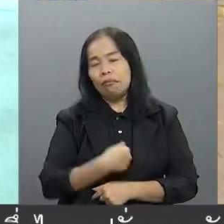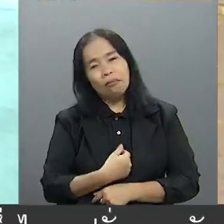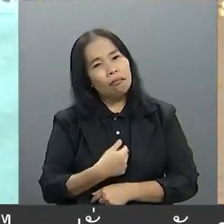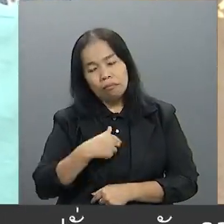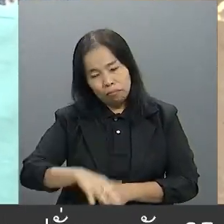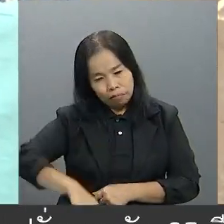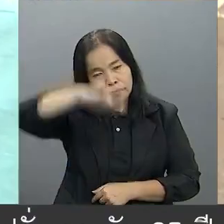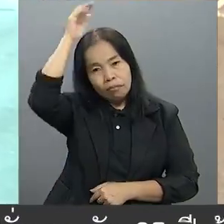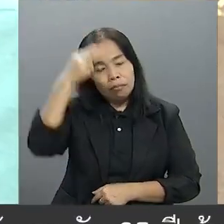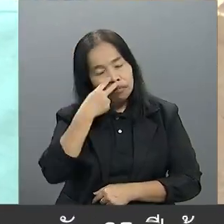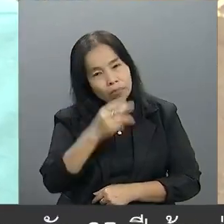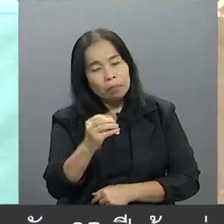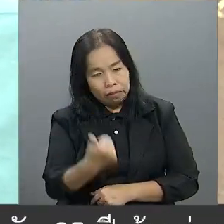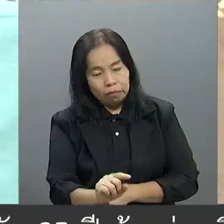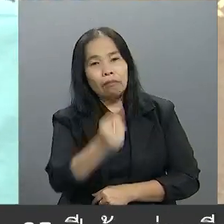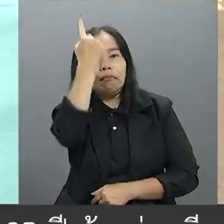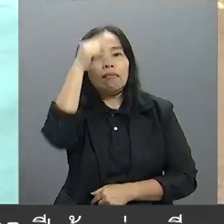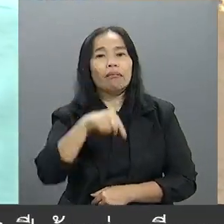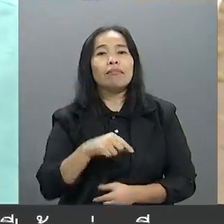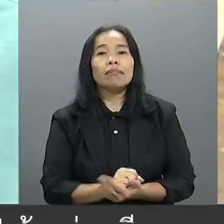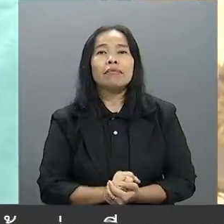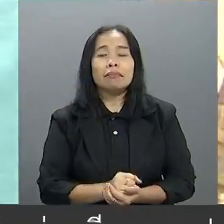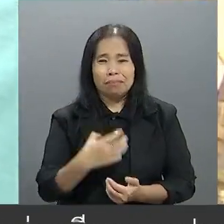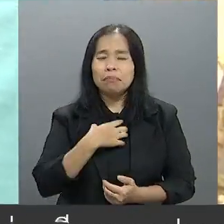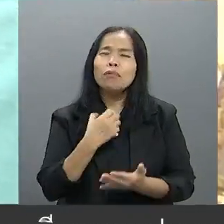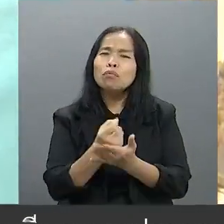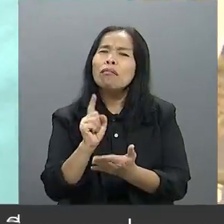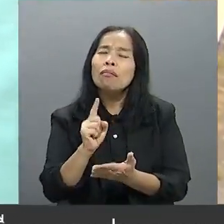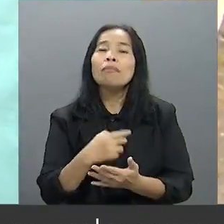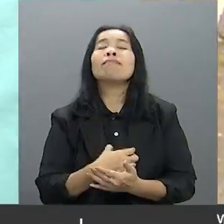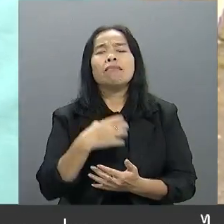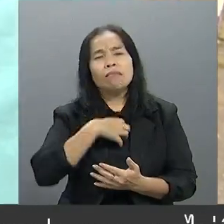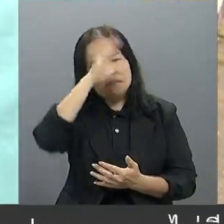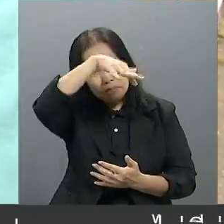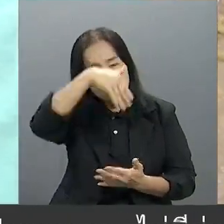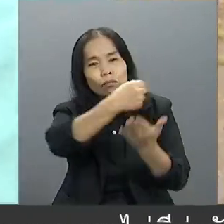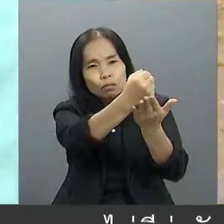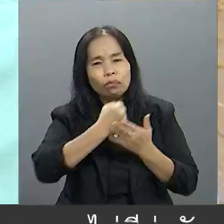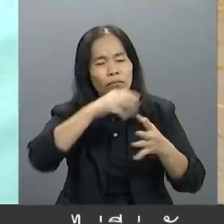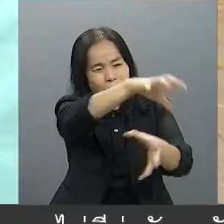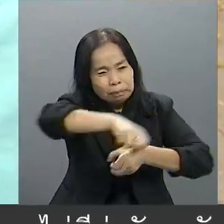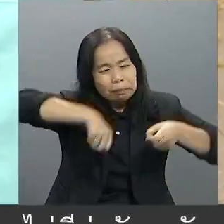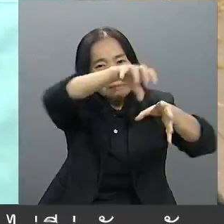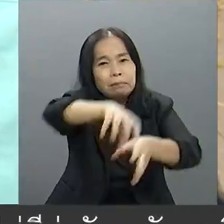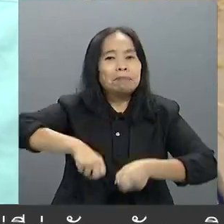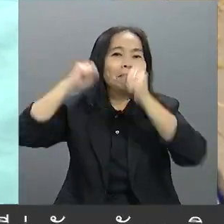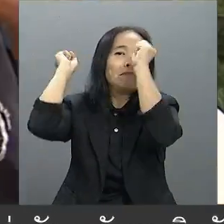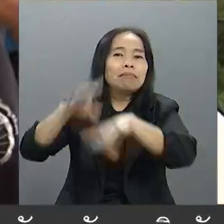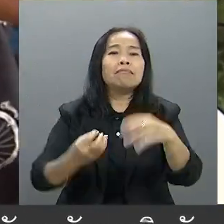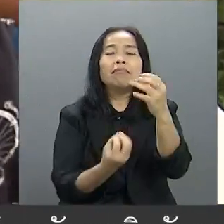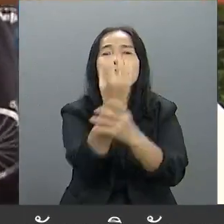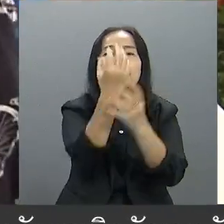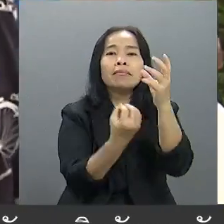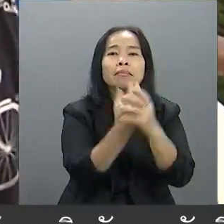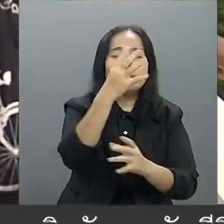างนี้สักที อืมฮะแล้วอยากให้ช่วยยังไงบ้างครับ อยากจะให้มาลอกมาลอกคลองกงออก